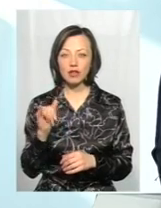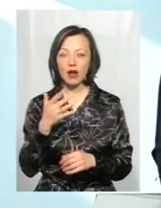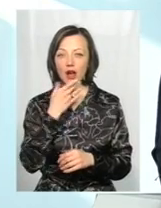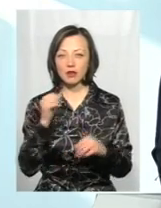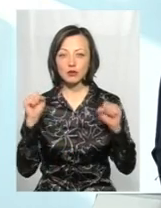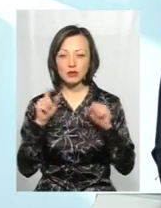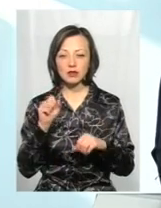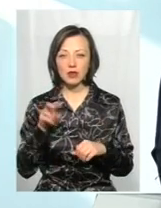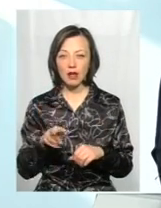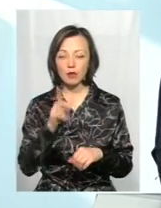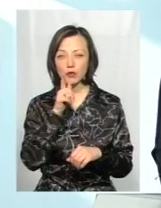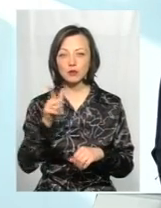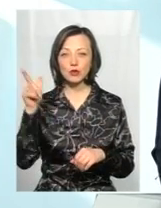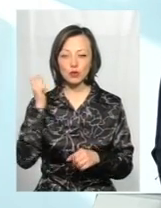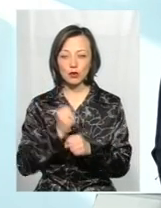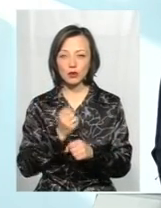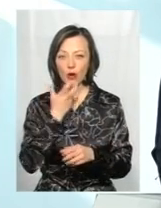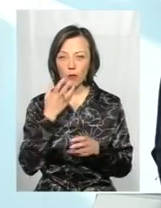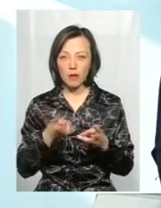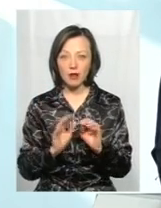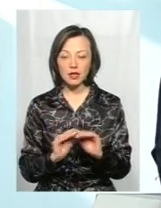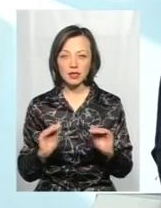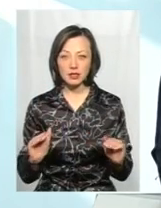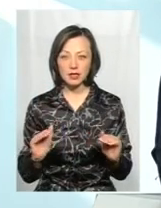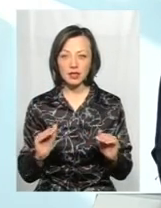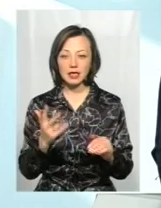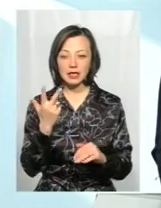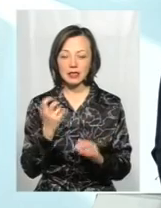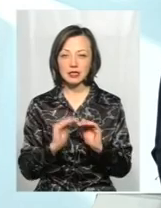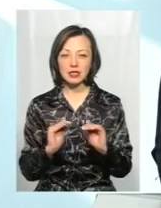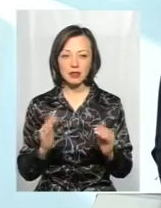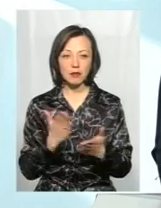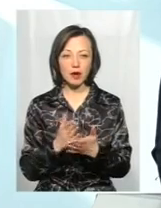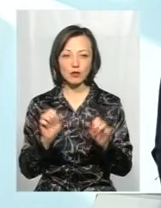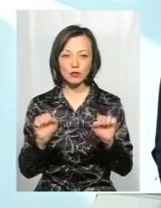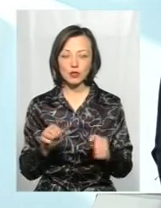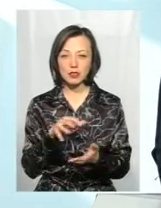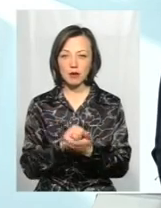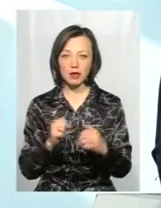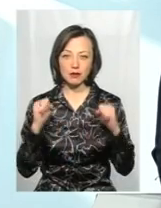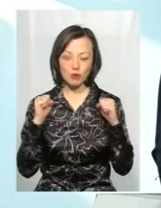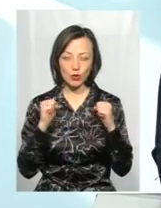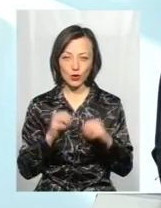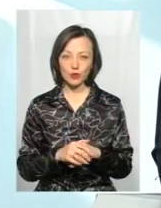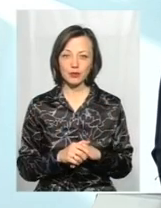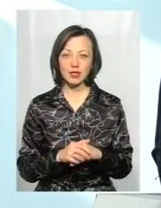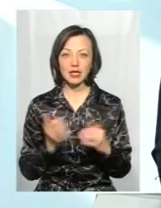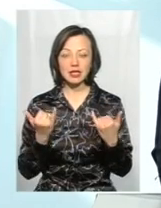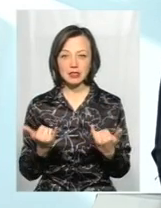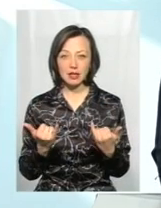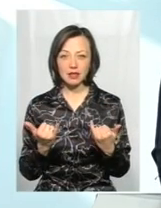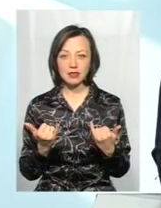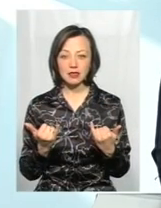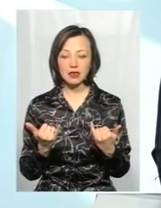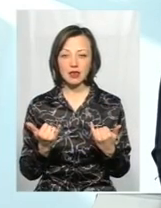ми позаминулому році зробили опалення, де дітки, де майже 300 дітей мають змогу займатися спортом. Зараз, на даний